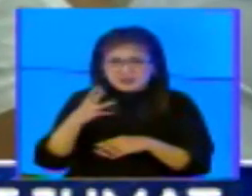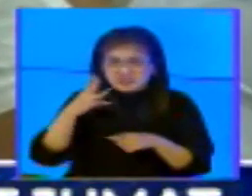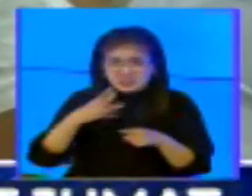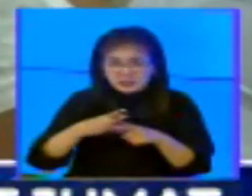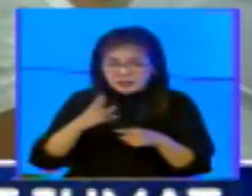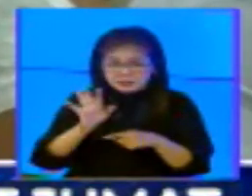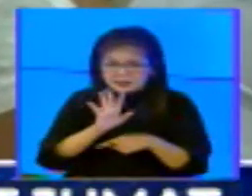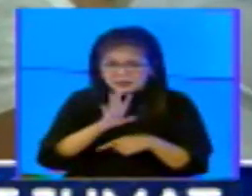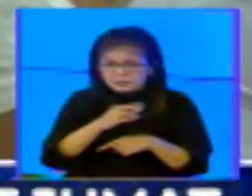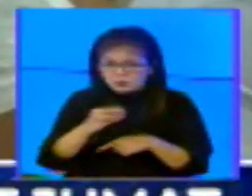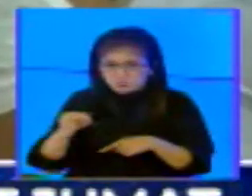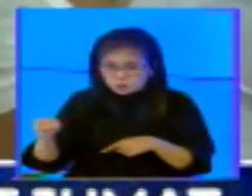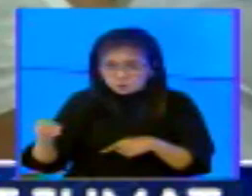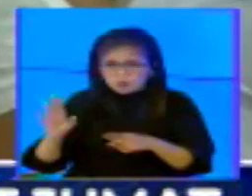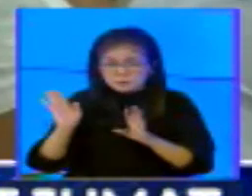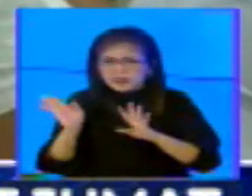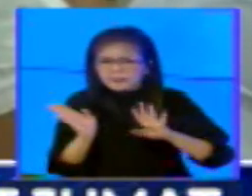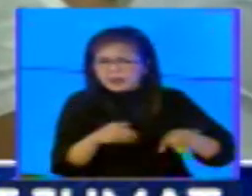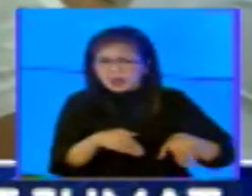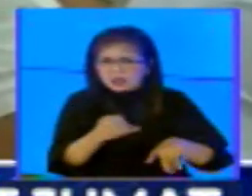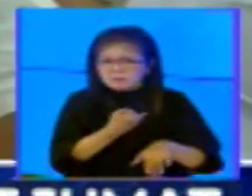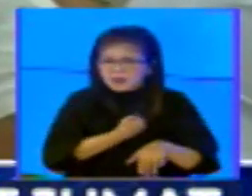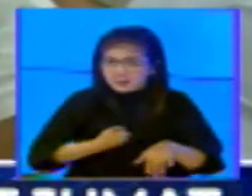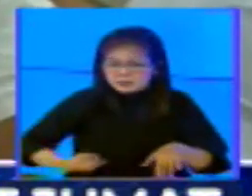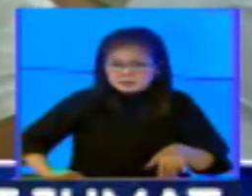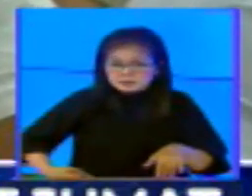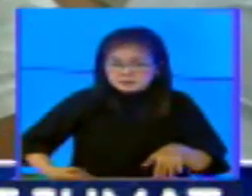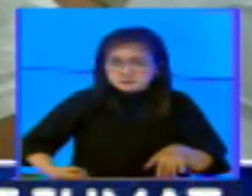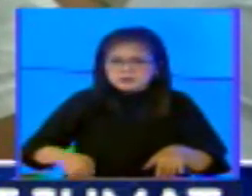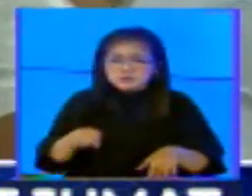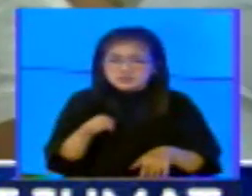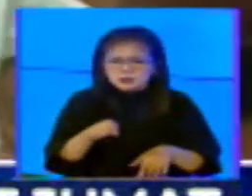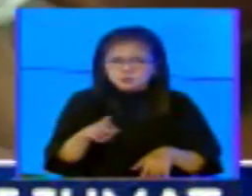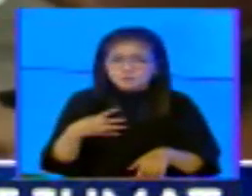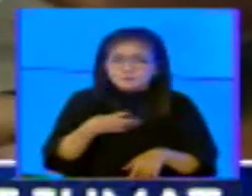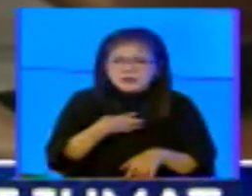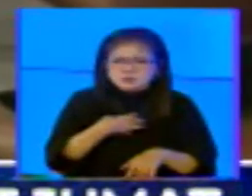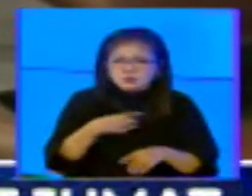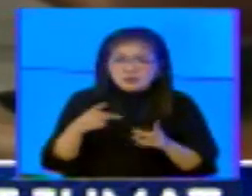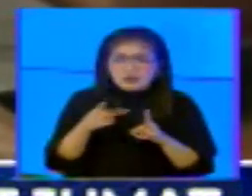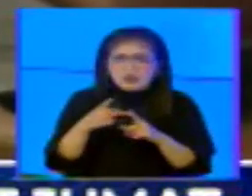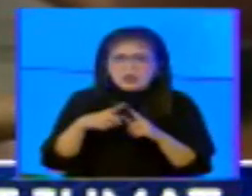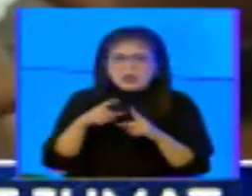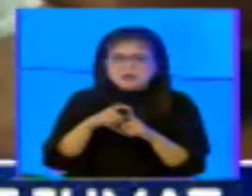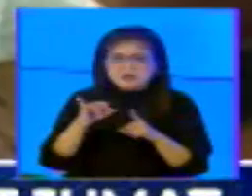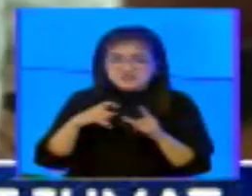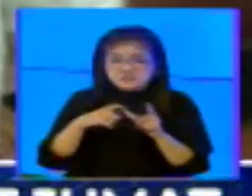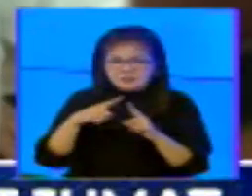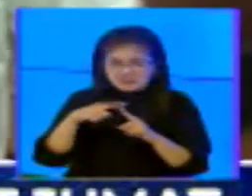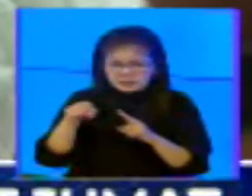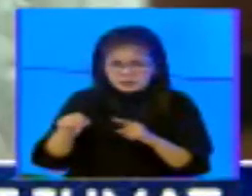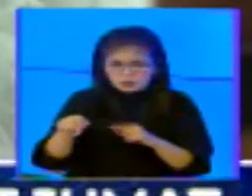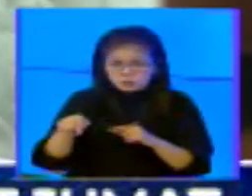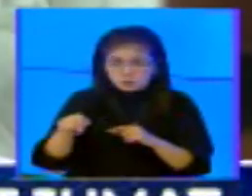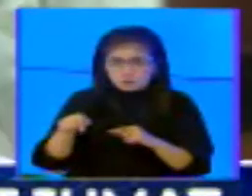dengan meremehkan dan juga kemalasannya, maka inilah yang dimaksud di dalam hadis sebagai orang yang ditutup